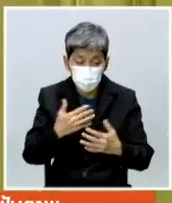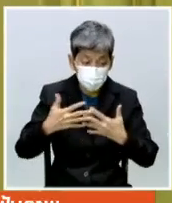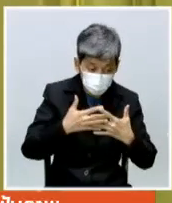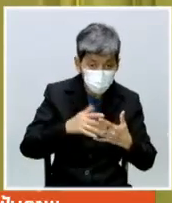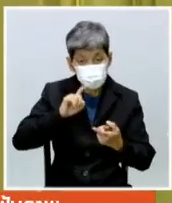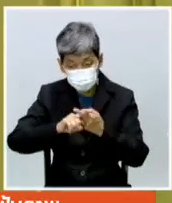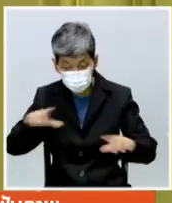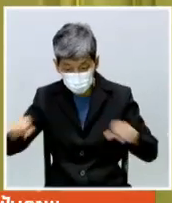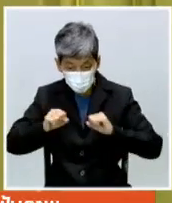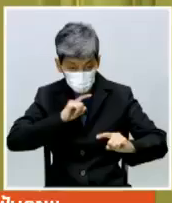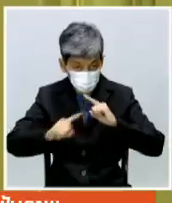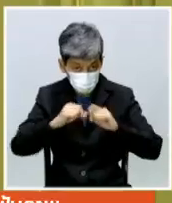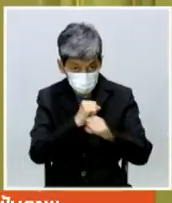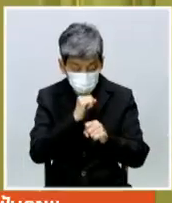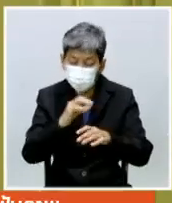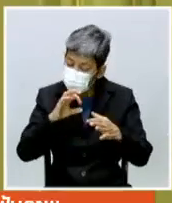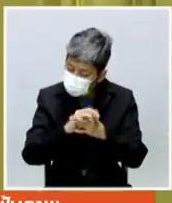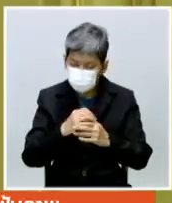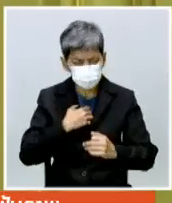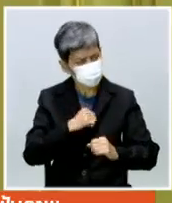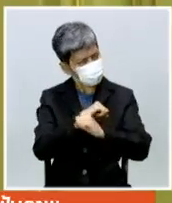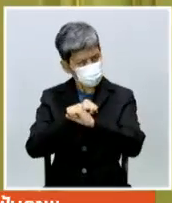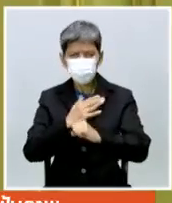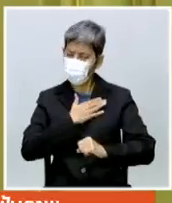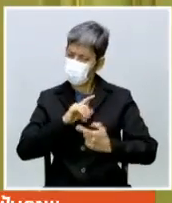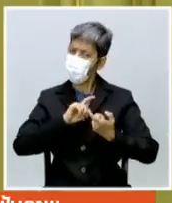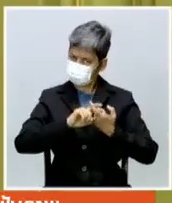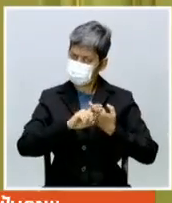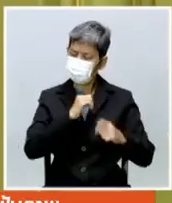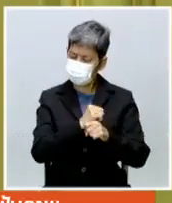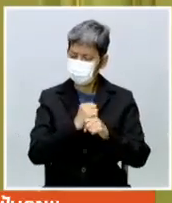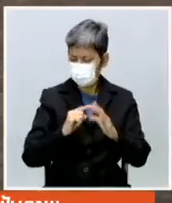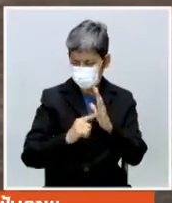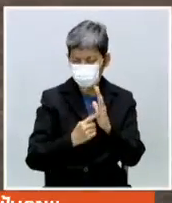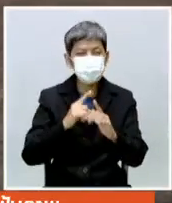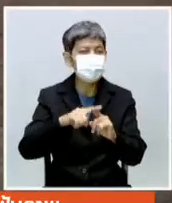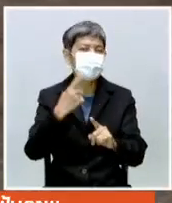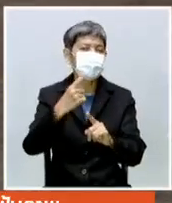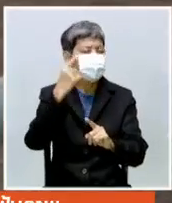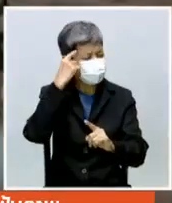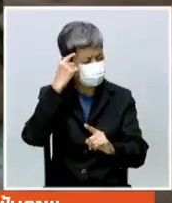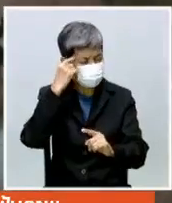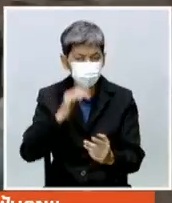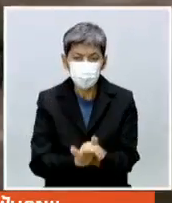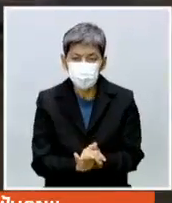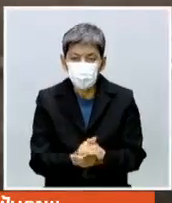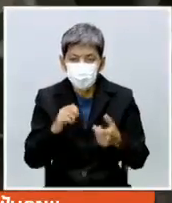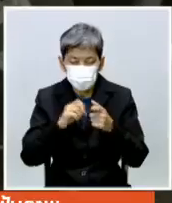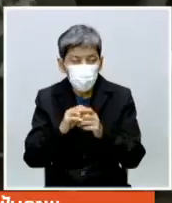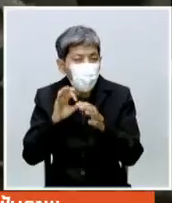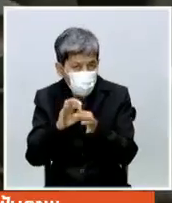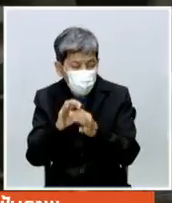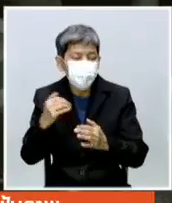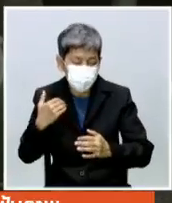หรัฐกับรัสเซียเกี่ยวกับข้อเรียกร้องด้านความมั่นคงของรัสเซียนั้นจะเริ่มต้นขึ้นในเดือนมกราคมปีหน้าท่ามกลางความกังวล